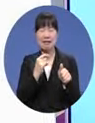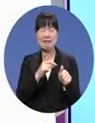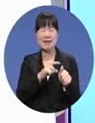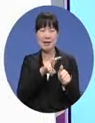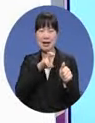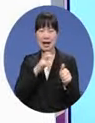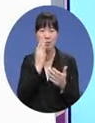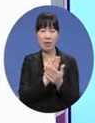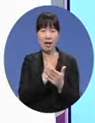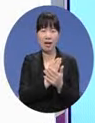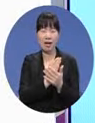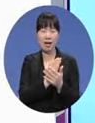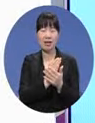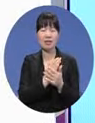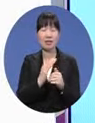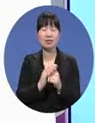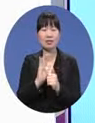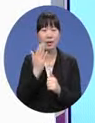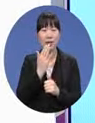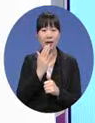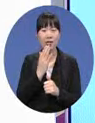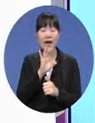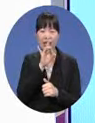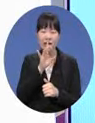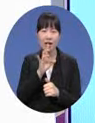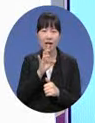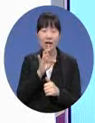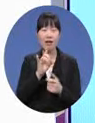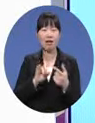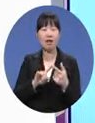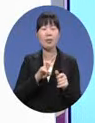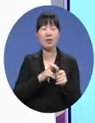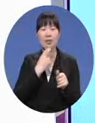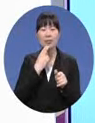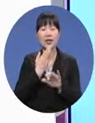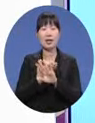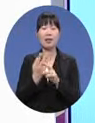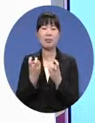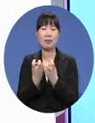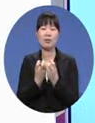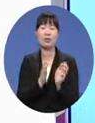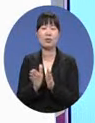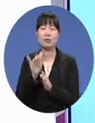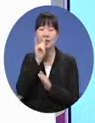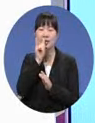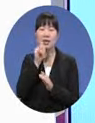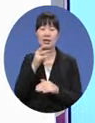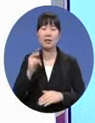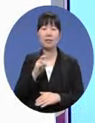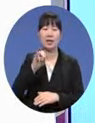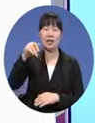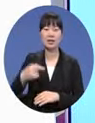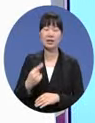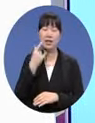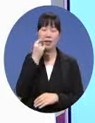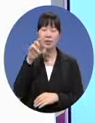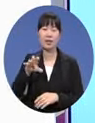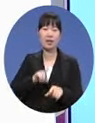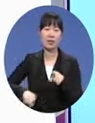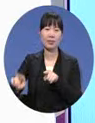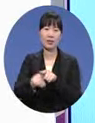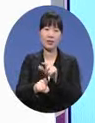말고 되면 되고 솔직히 얘기하면 안 될 것도 미워하지 않게 방책을 해서 덴마크나 일본에서 앞서